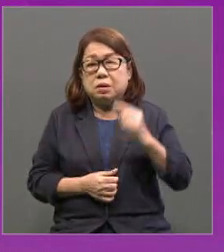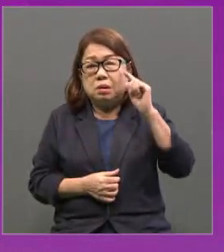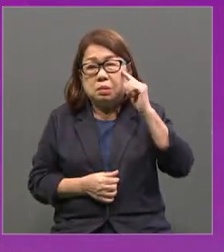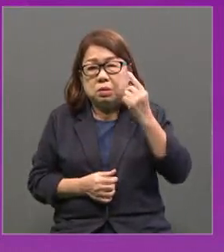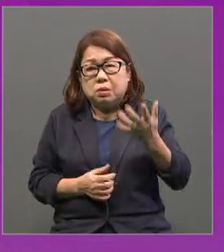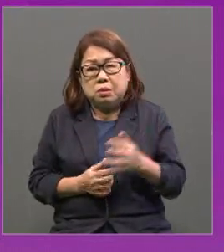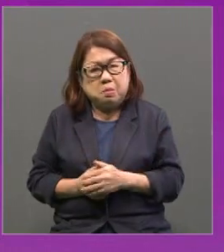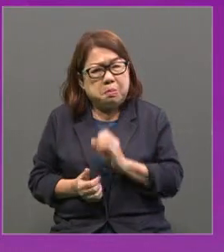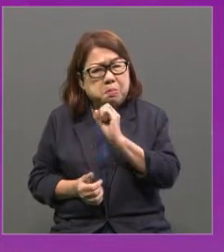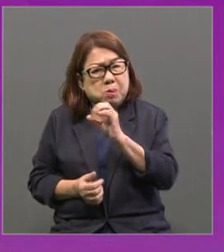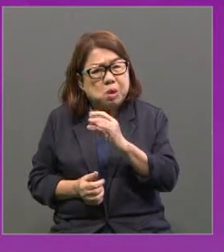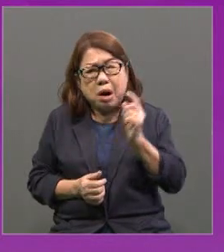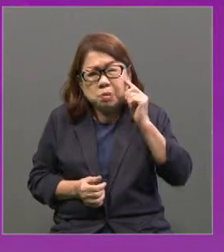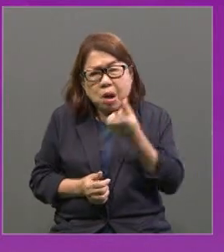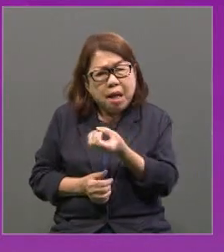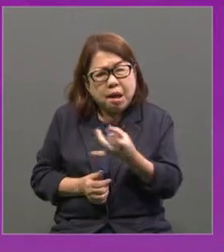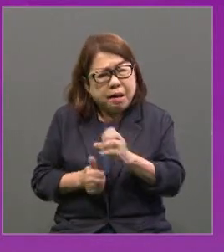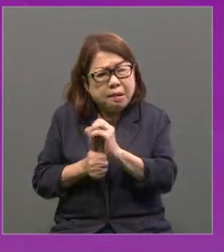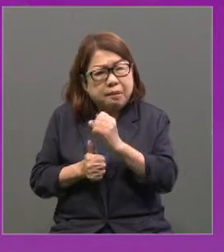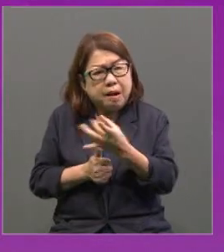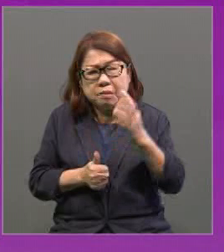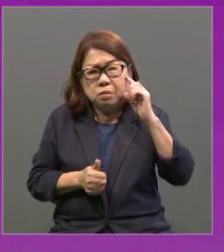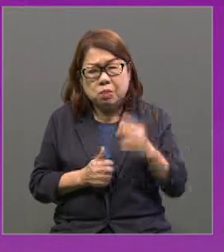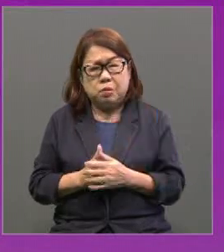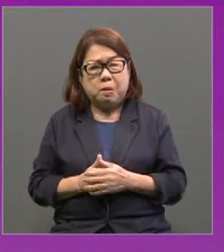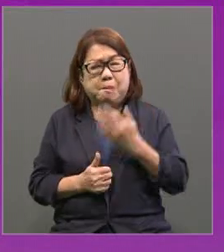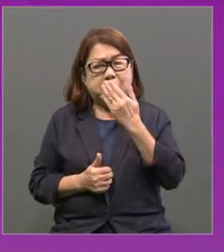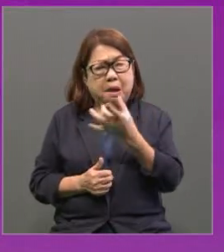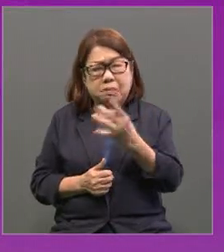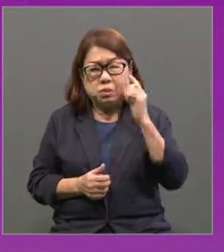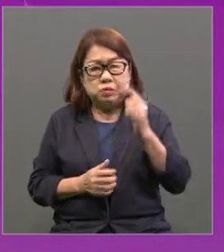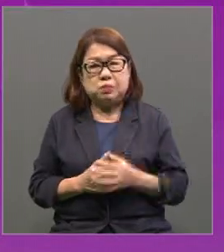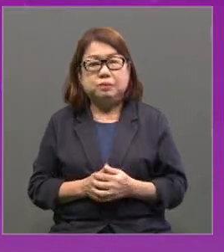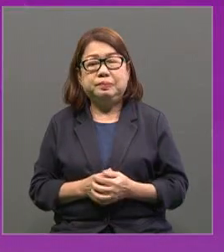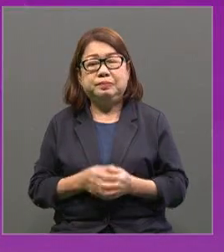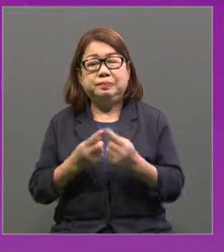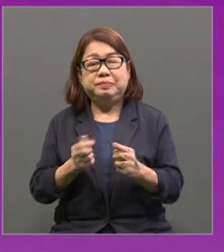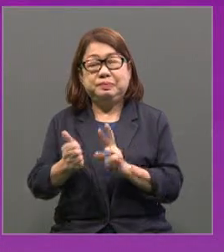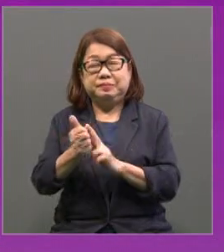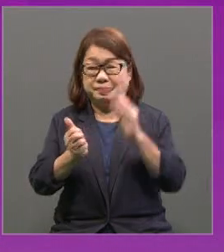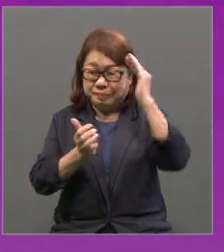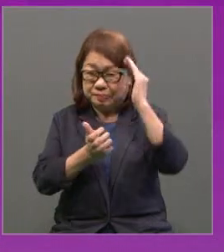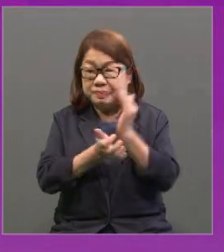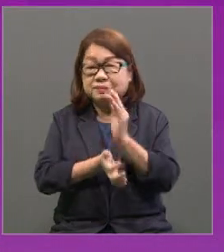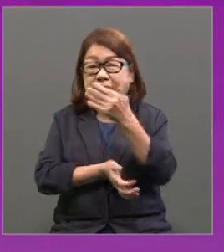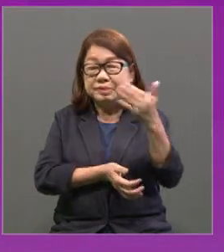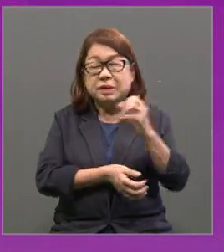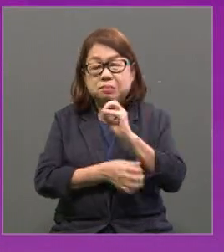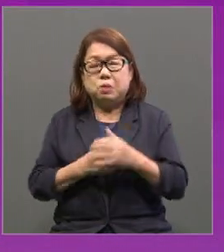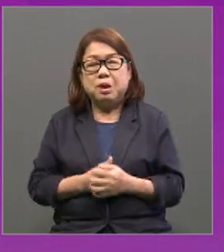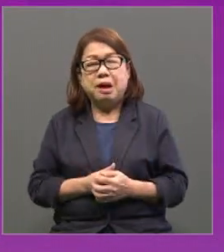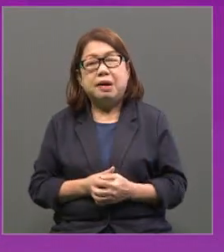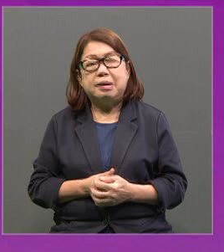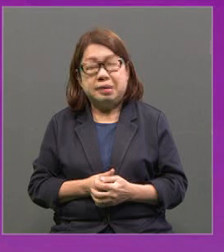ำให้แอมไม่ยอมให้ข้อมูลเพิ่มเติมเรื่องคดีคุณก้อยอีกหรือเปล่านอกจากนี้ที่บิ๊กโจ๊กเปิดเผยมานะครับว่าเขาเอา